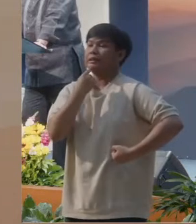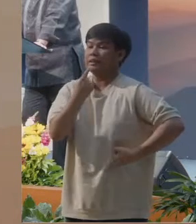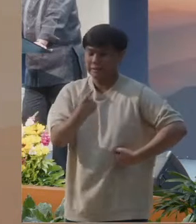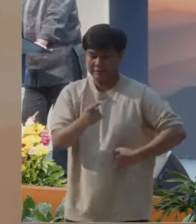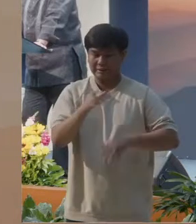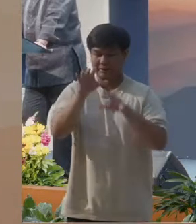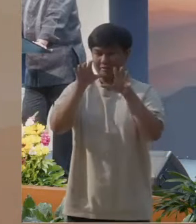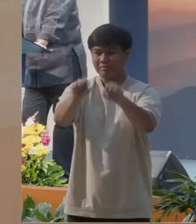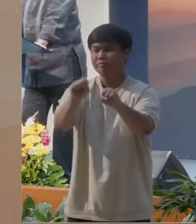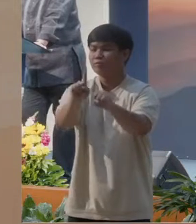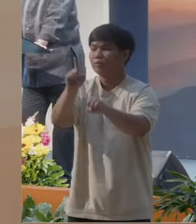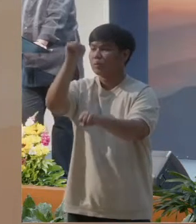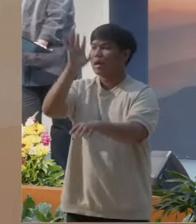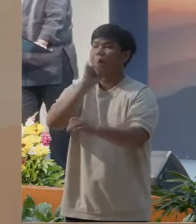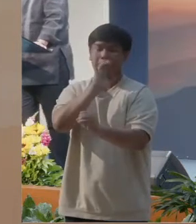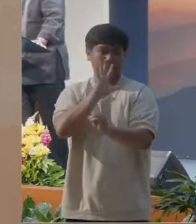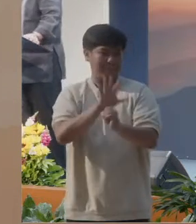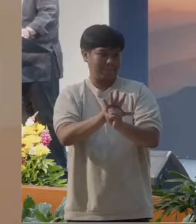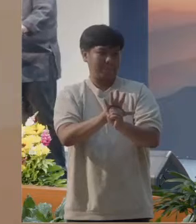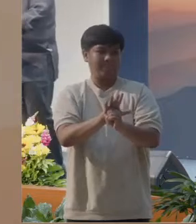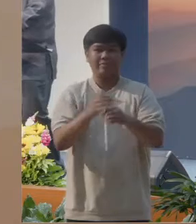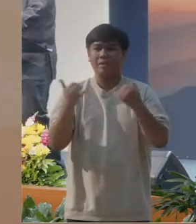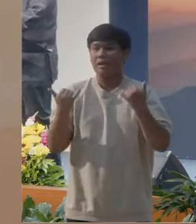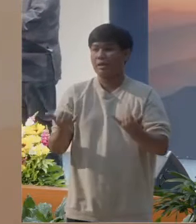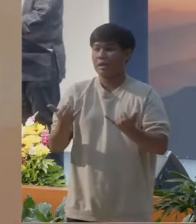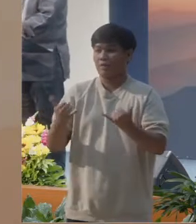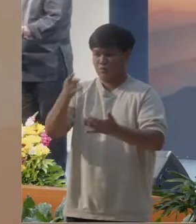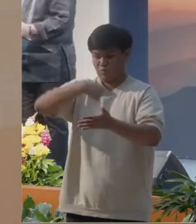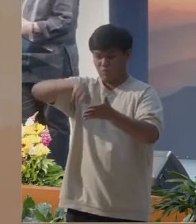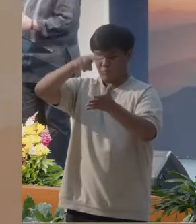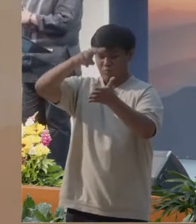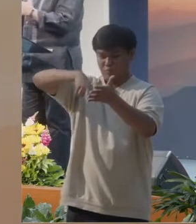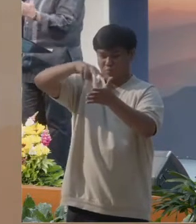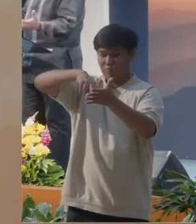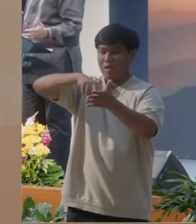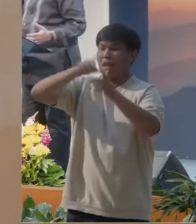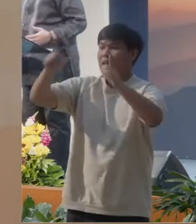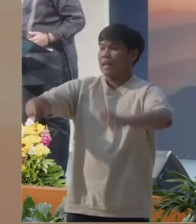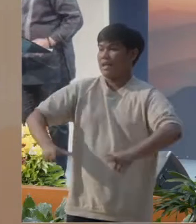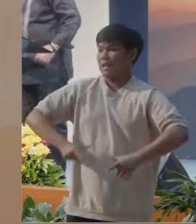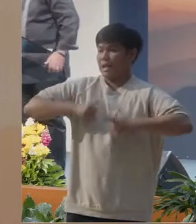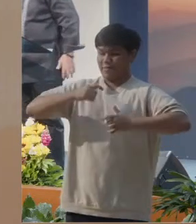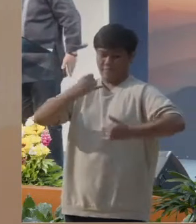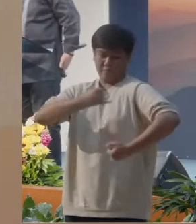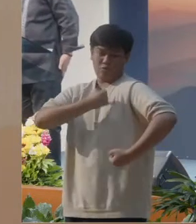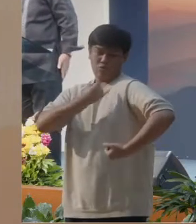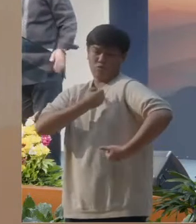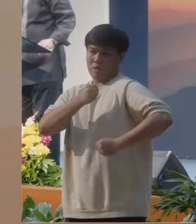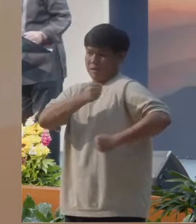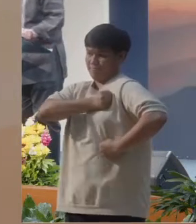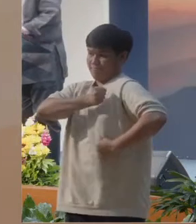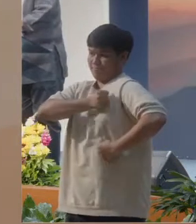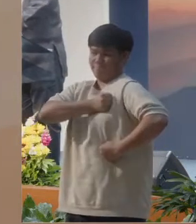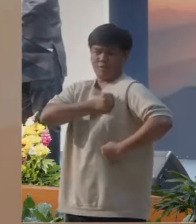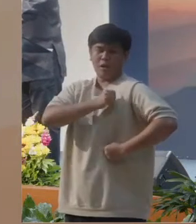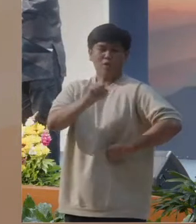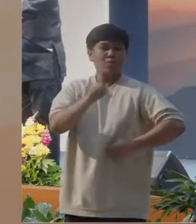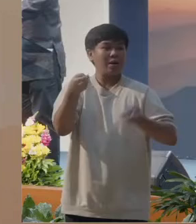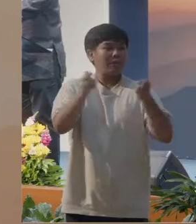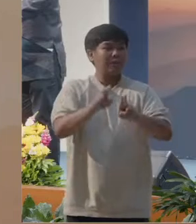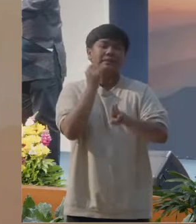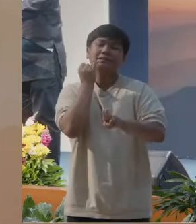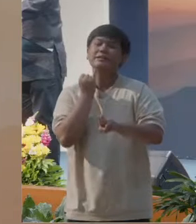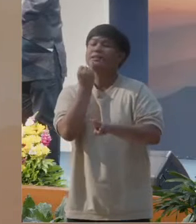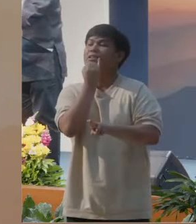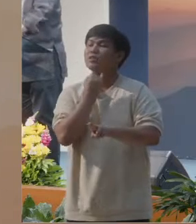huling pagkakataon na ating pinag-aralan, itong buhay ni Josue at ang nangyayari sa Israel, ay nung